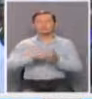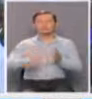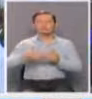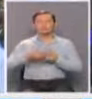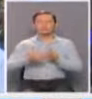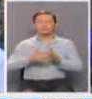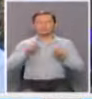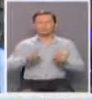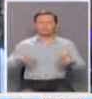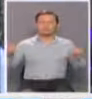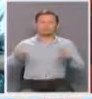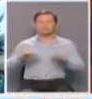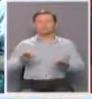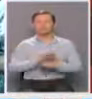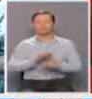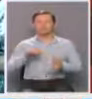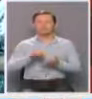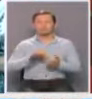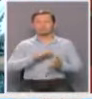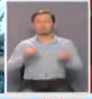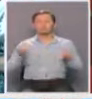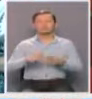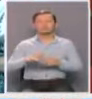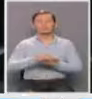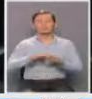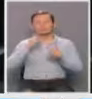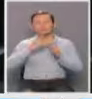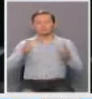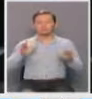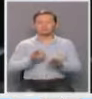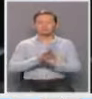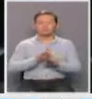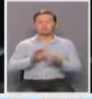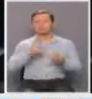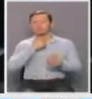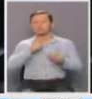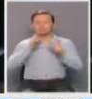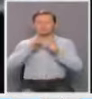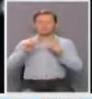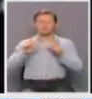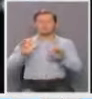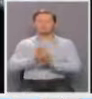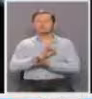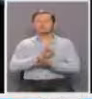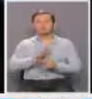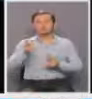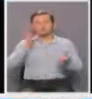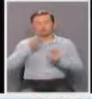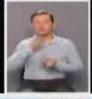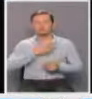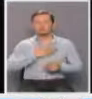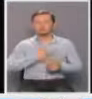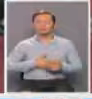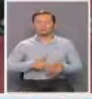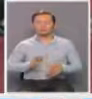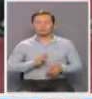халық шығармашылық орталығында өнер көрсетті. Шараға жиналған көрермен классикалық және эстрадалық вокал солистерінің өнерлеріне тәнті болды. Айта